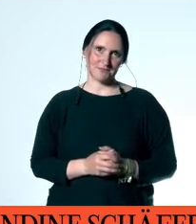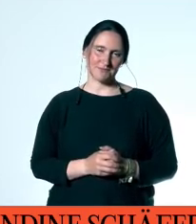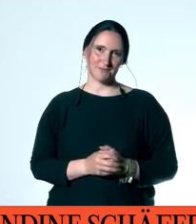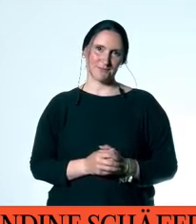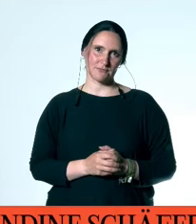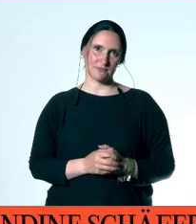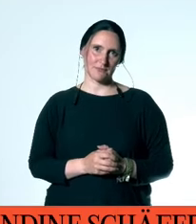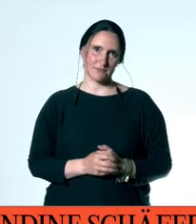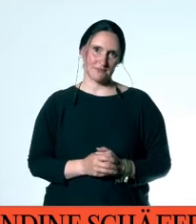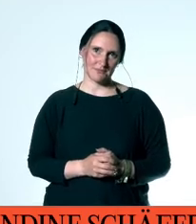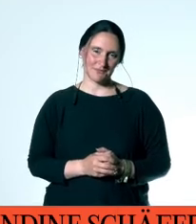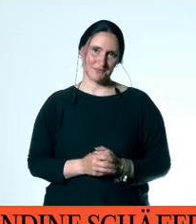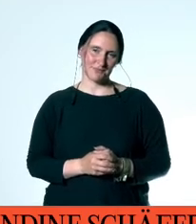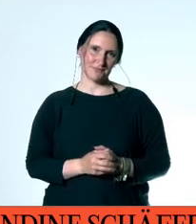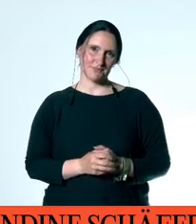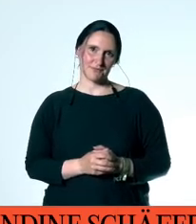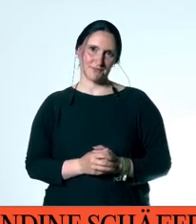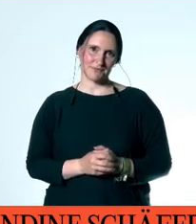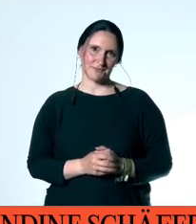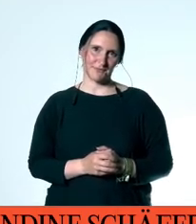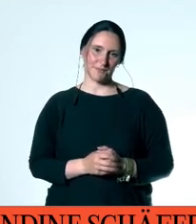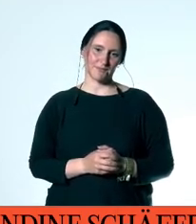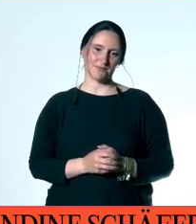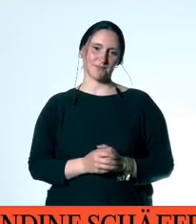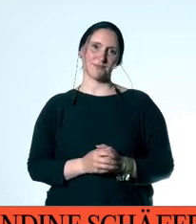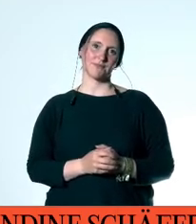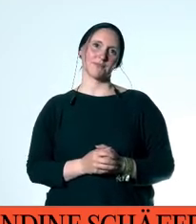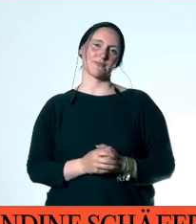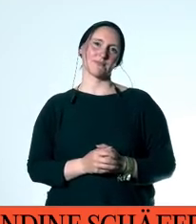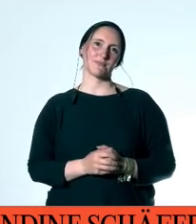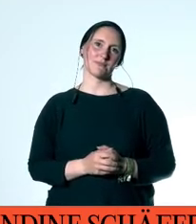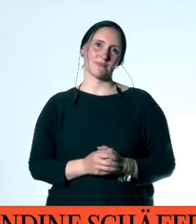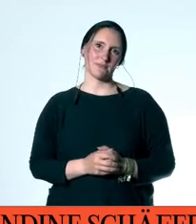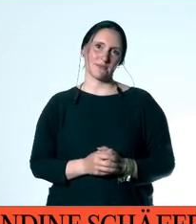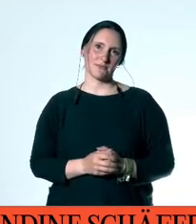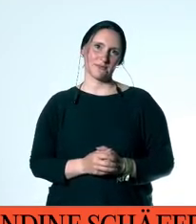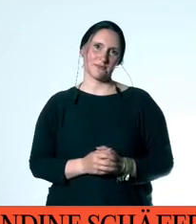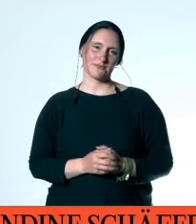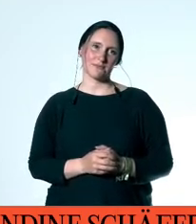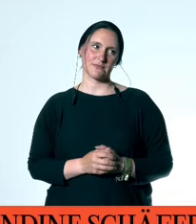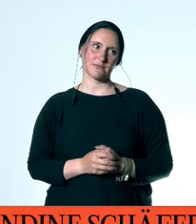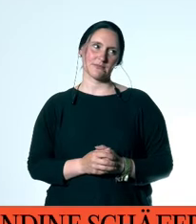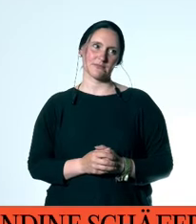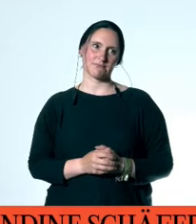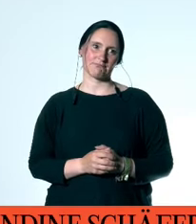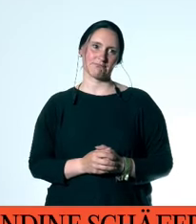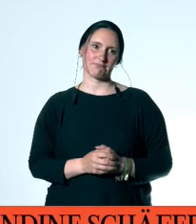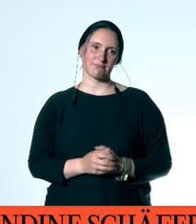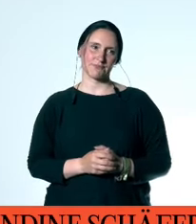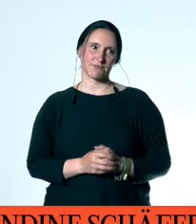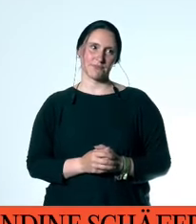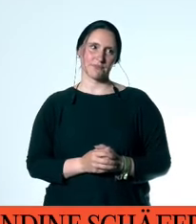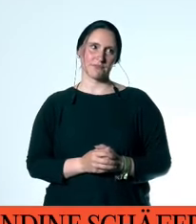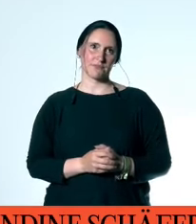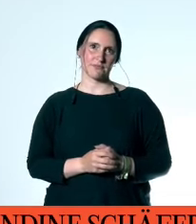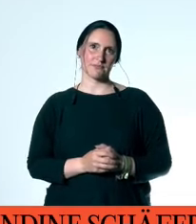Ende der Welt, wenn man so will, laufen diese wunderbaren Initiativen. Und wir haben jetzt die Möglichkeit, hier zusammenzukommen und uns